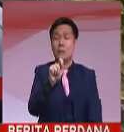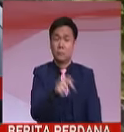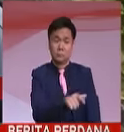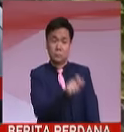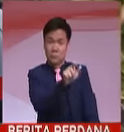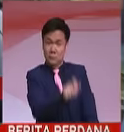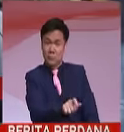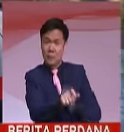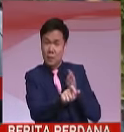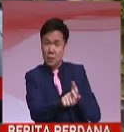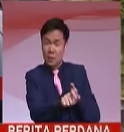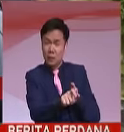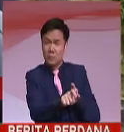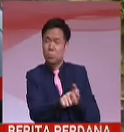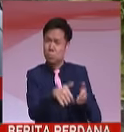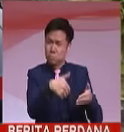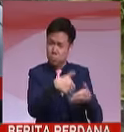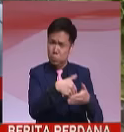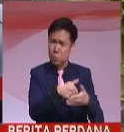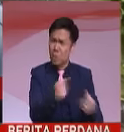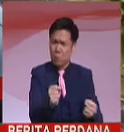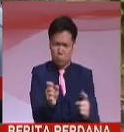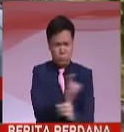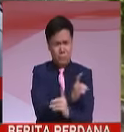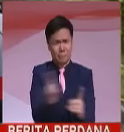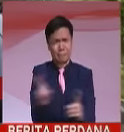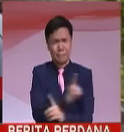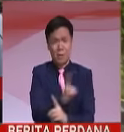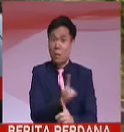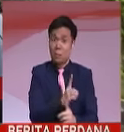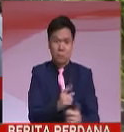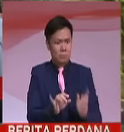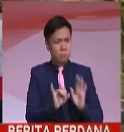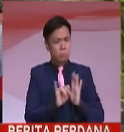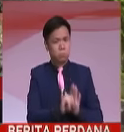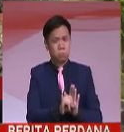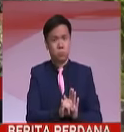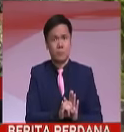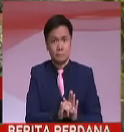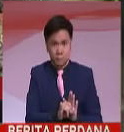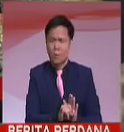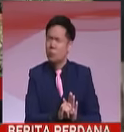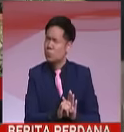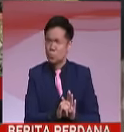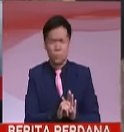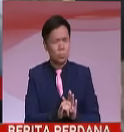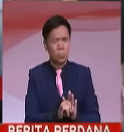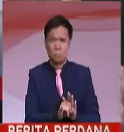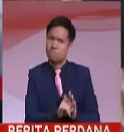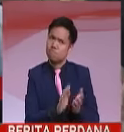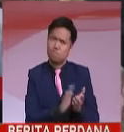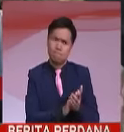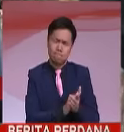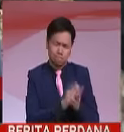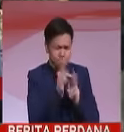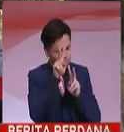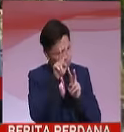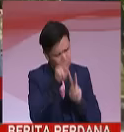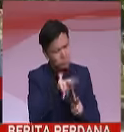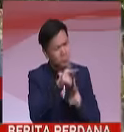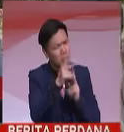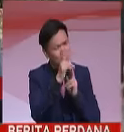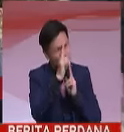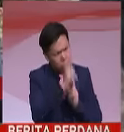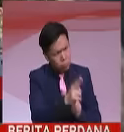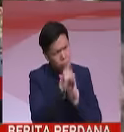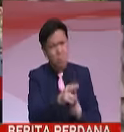ah Tomo yang cukup disiplin identity yang Oke tahu mencoba respect dia suku apa-apa sendiri